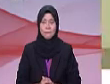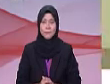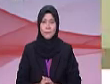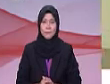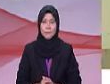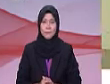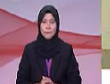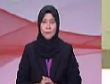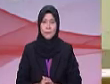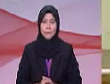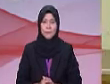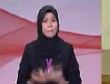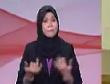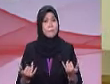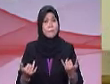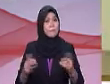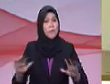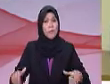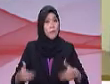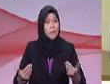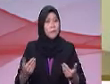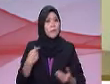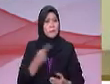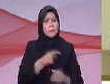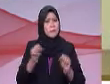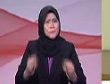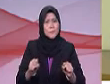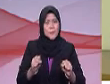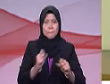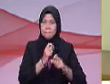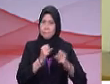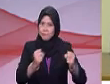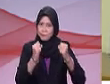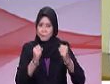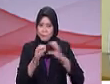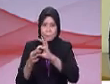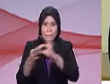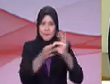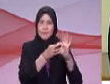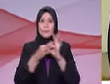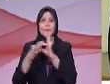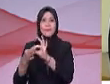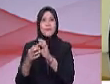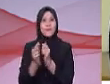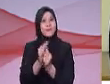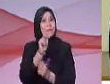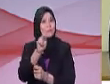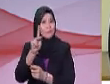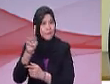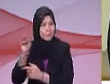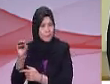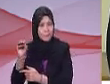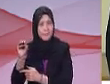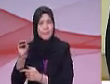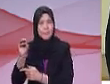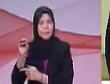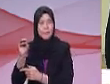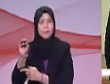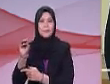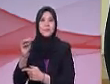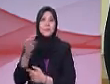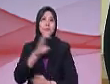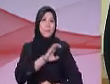Apa yang kita dapat pertahankan setakat ini dengan kerjasama kuat daripada Kementerian Kesihatan, daripada pihak